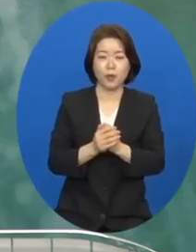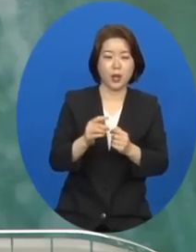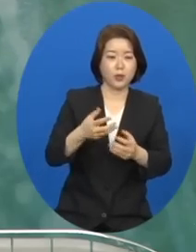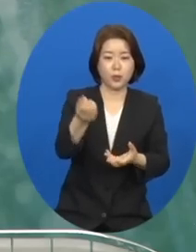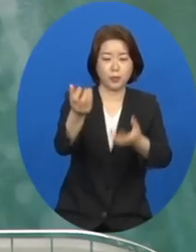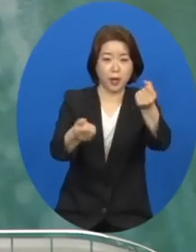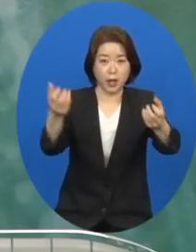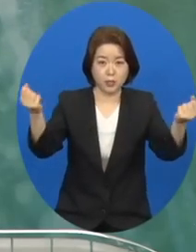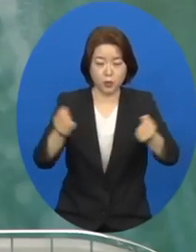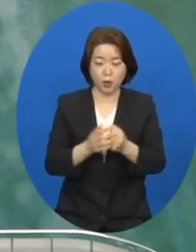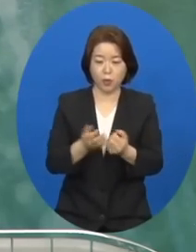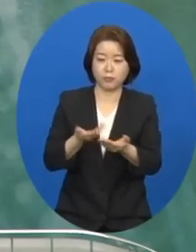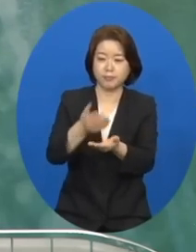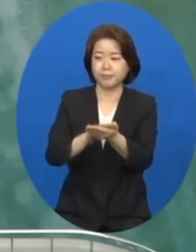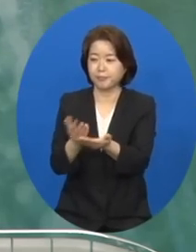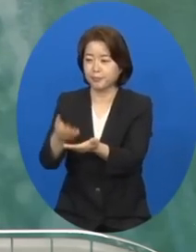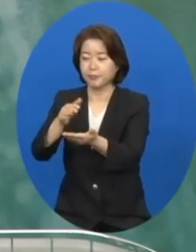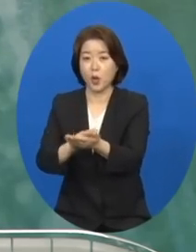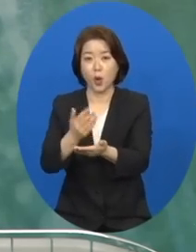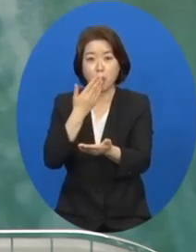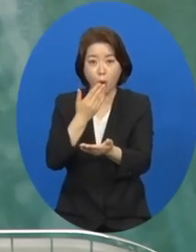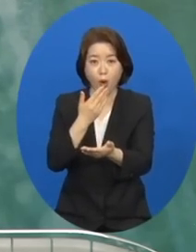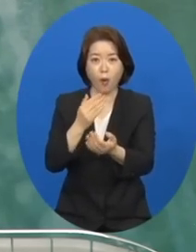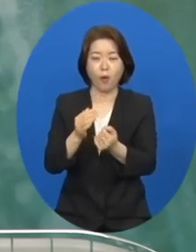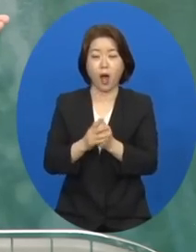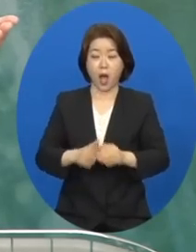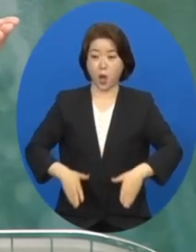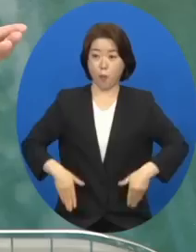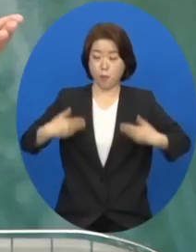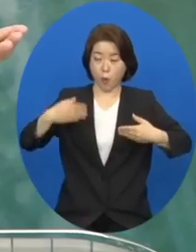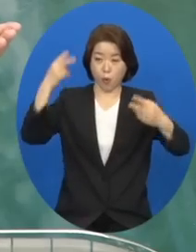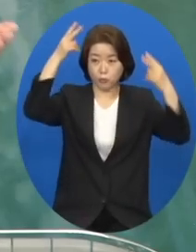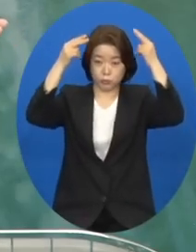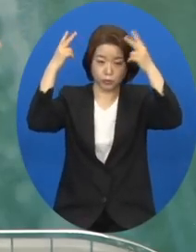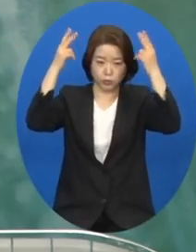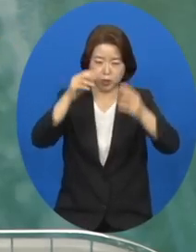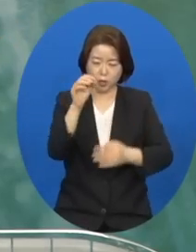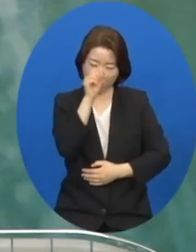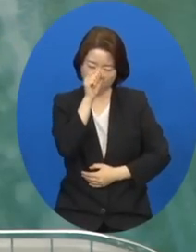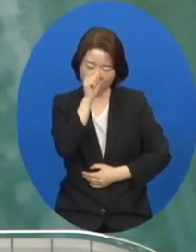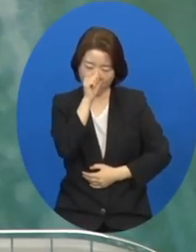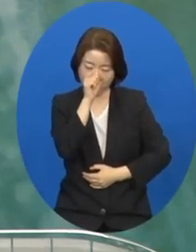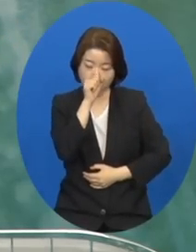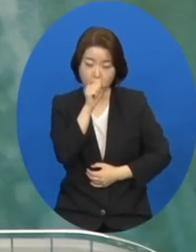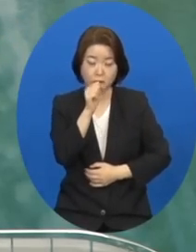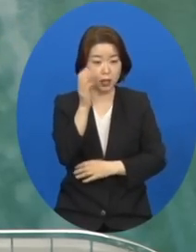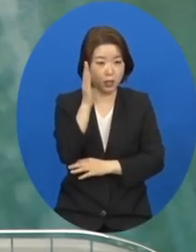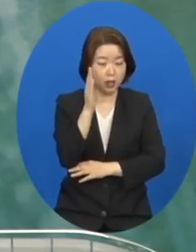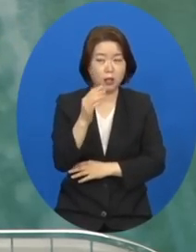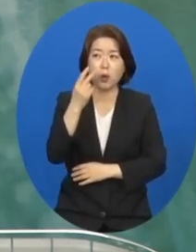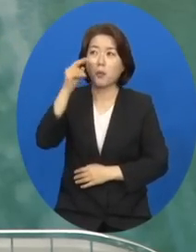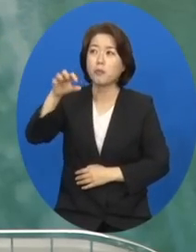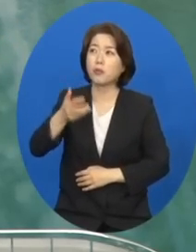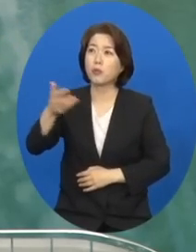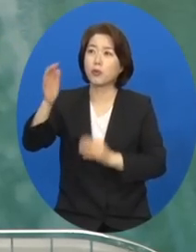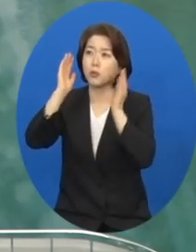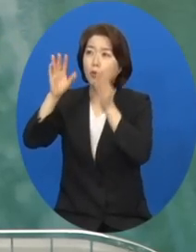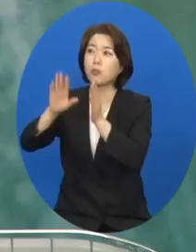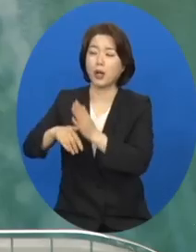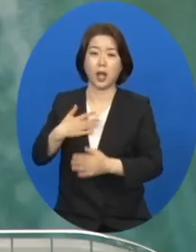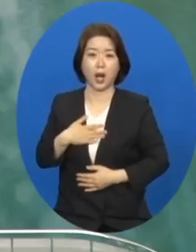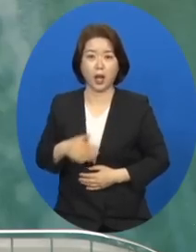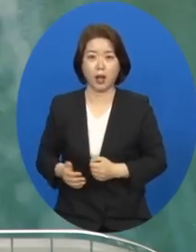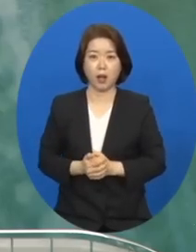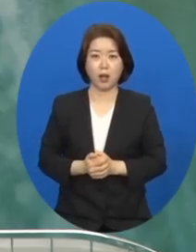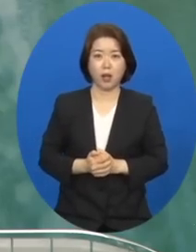가져가서 이제 전을 해 먹고 막 그래요 본부 추가 그렇게 좋다 라는 이야기를 던 미국 가서 날았습니다 봄 포즈를 사위에게 준다는